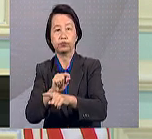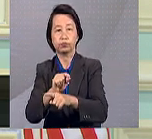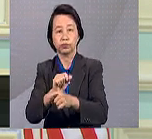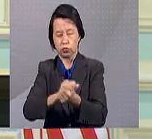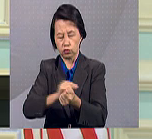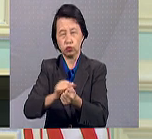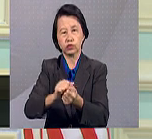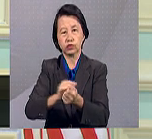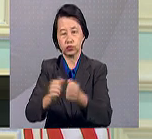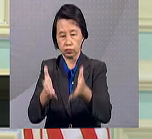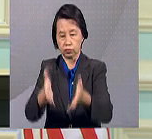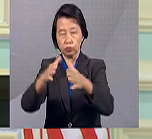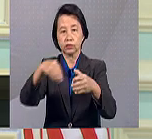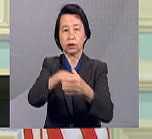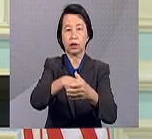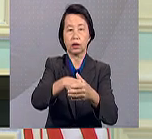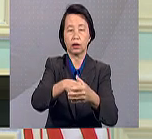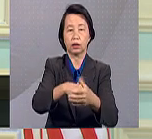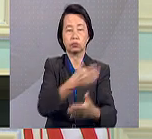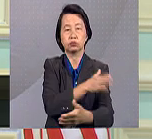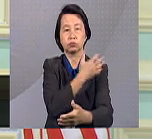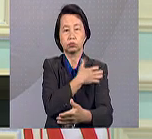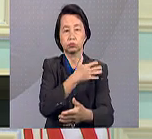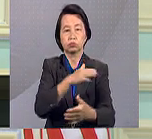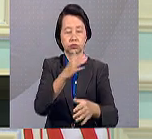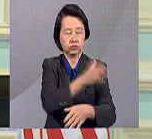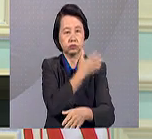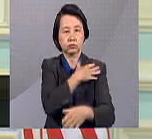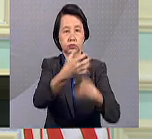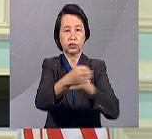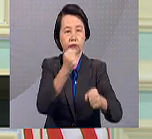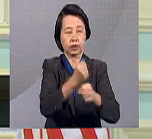pencuci, tukang cuci di pejabat, cleaners di pejabat masing-masing.